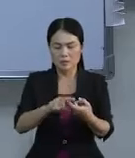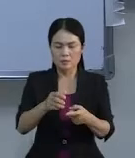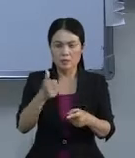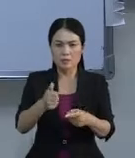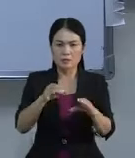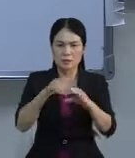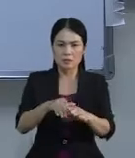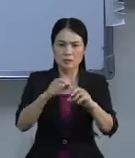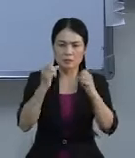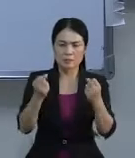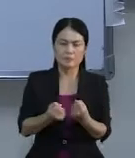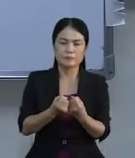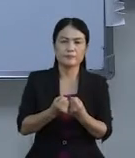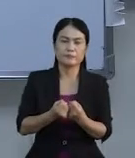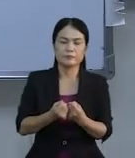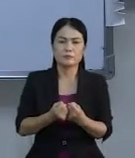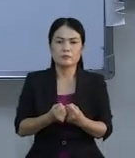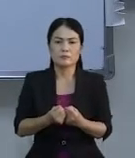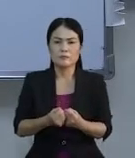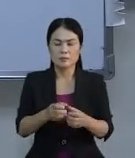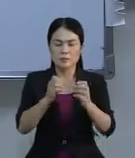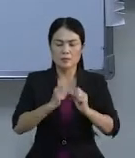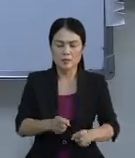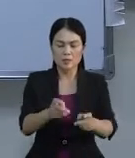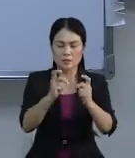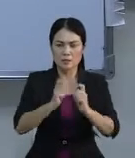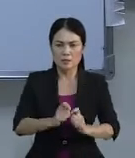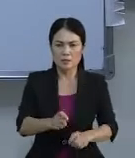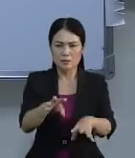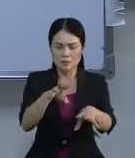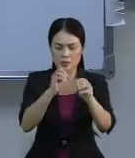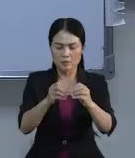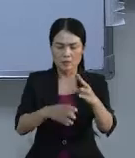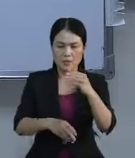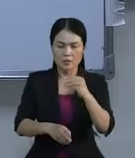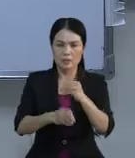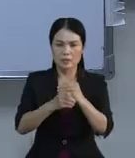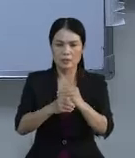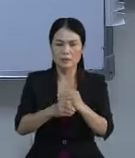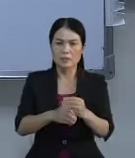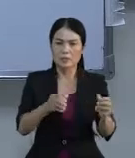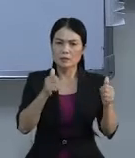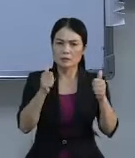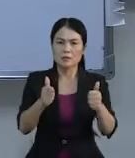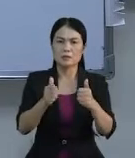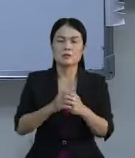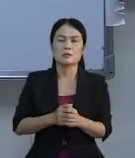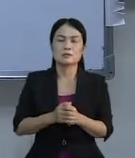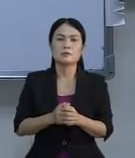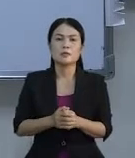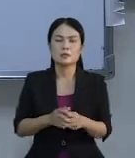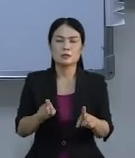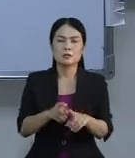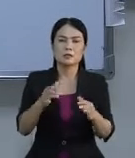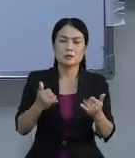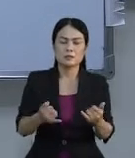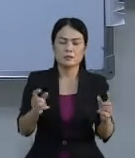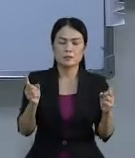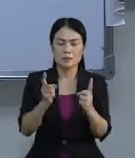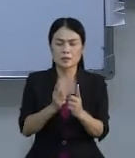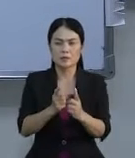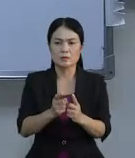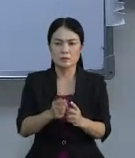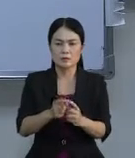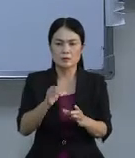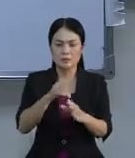នៅក្នុងសង្គមនឹងជាជាមខិតខំសិក្សារៀនសូត្របន្ថែមទៀតឲ្យកាន់តែពូកែ Bà đi chứ nè, dương nâng chụp khí